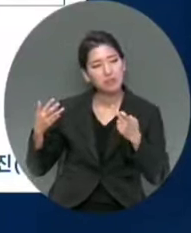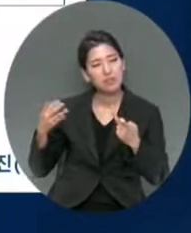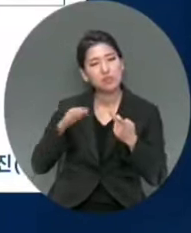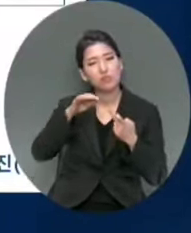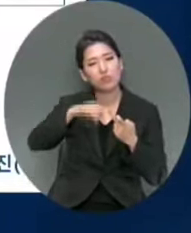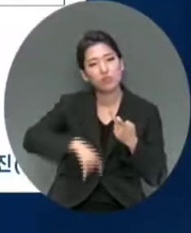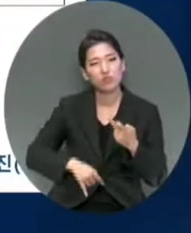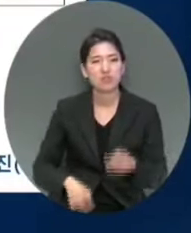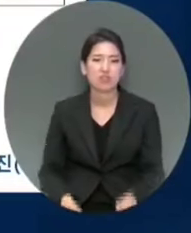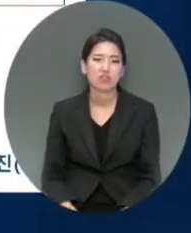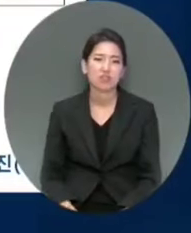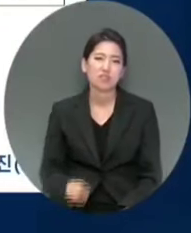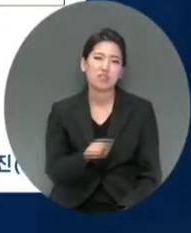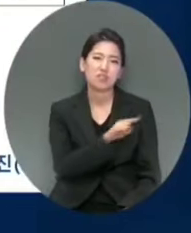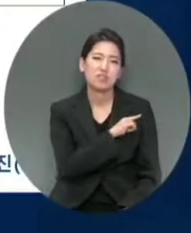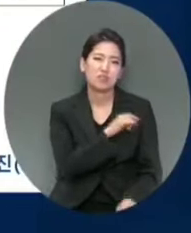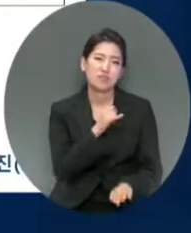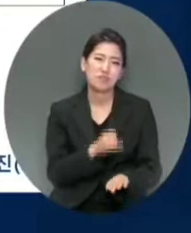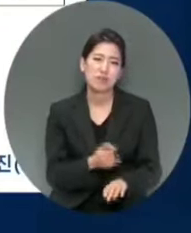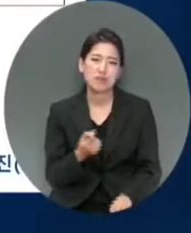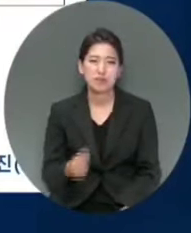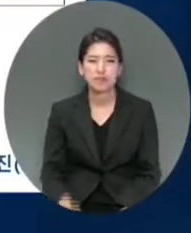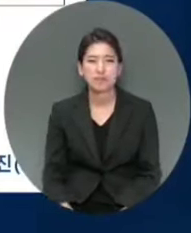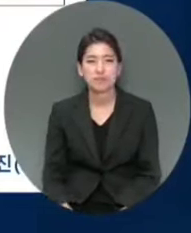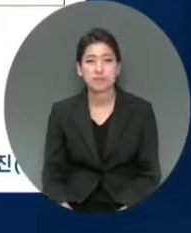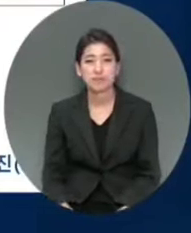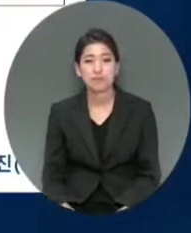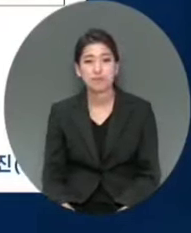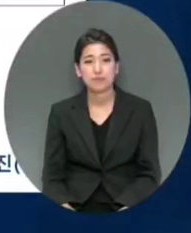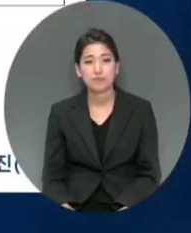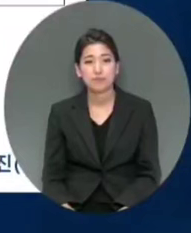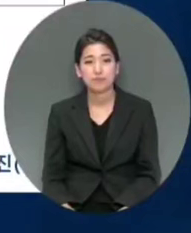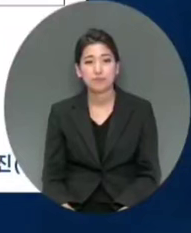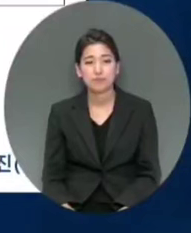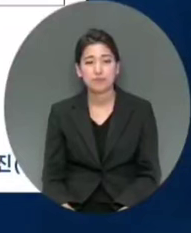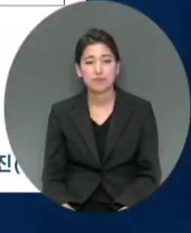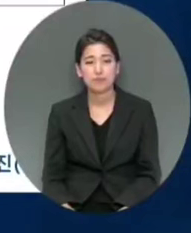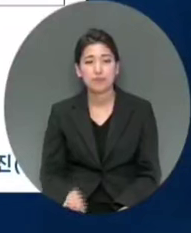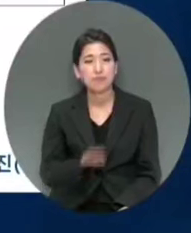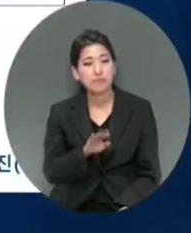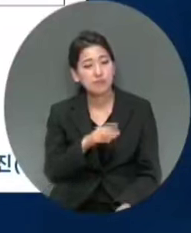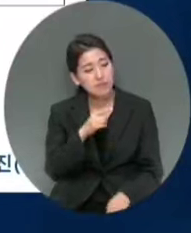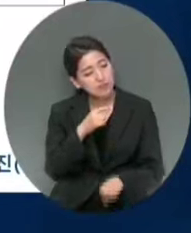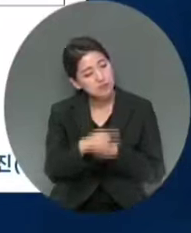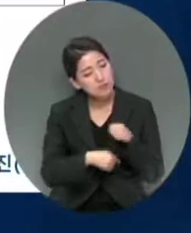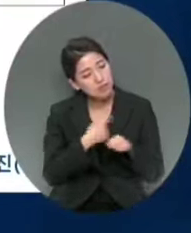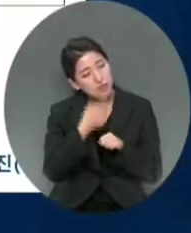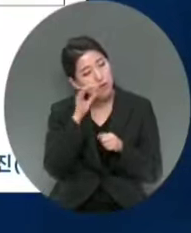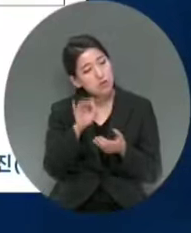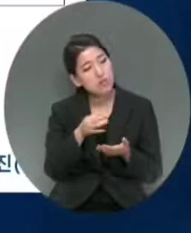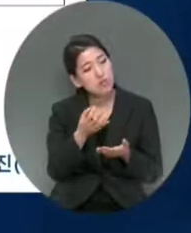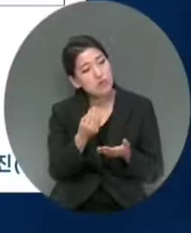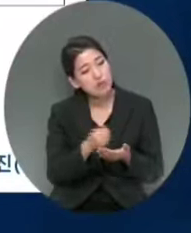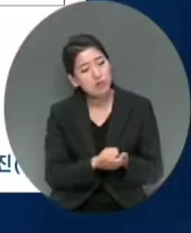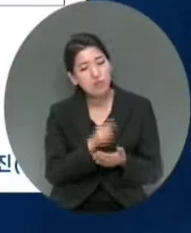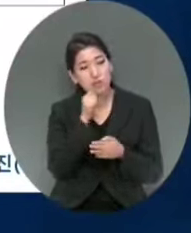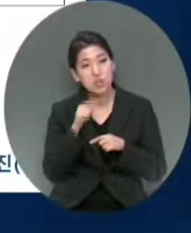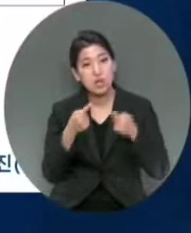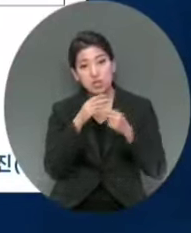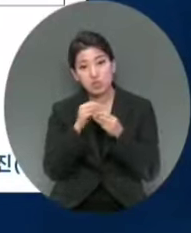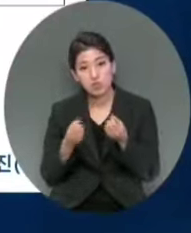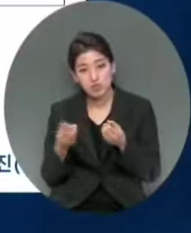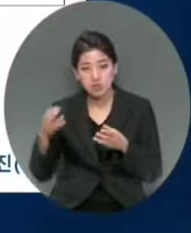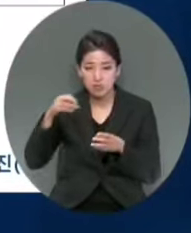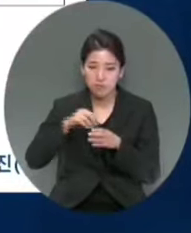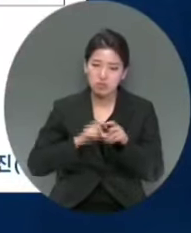중에서 11위로 매우 열악한 그런 기관인데요. 올해 공단 공무직들의 임금 0.5% 추가 반영 및 명절 상여금 20만 원 추가